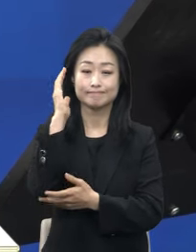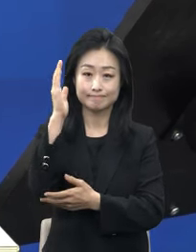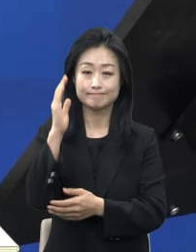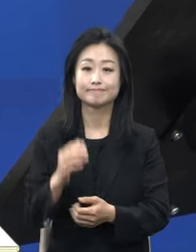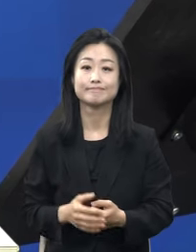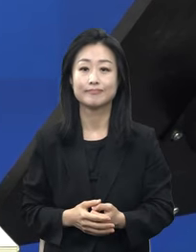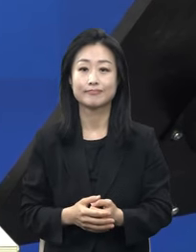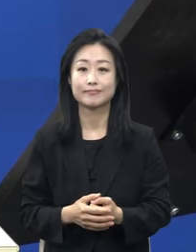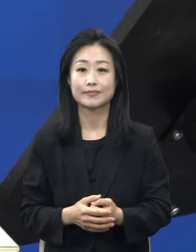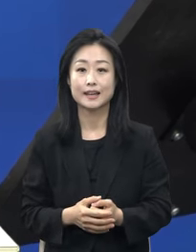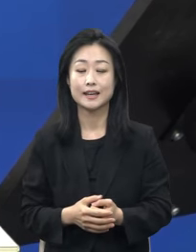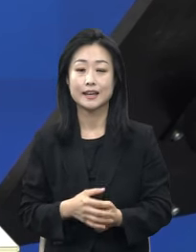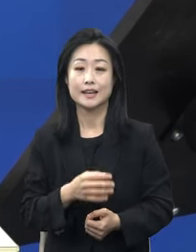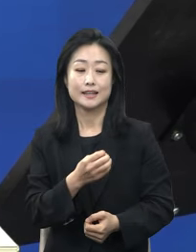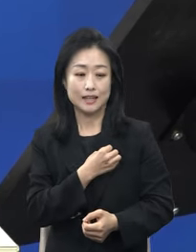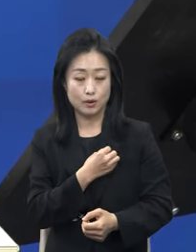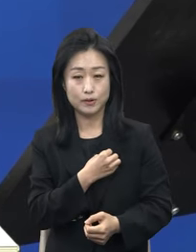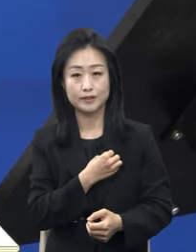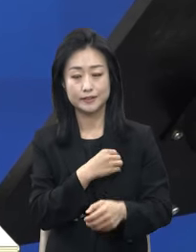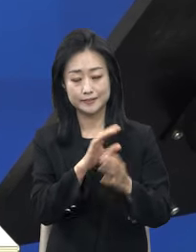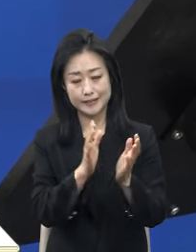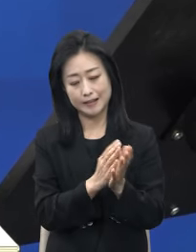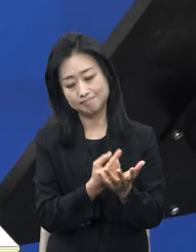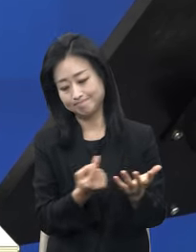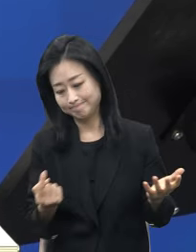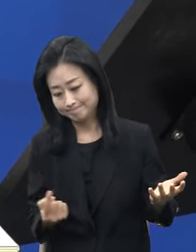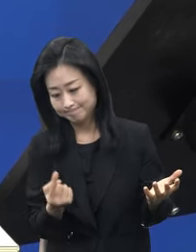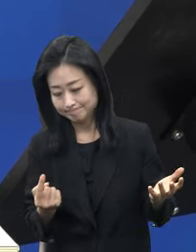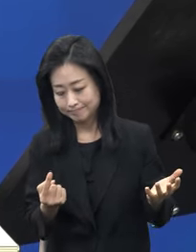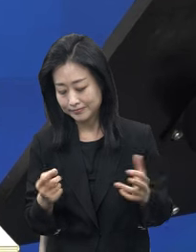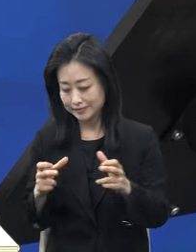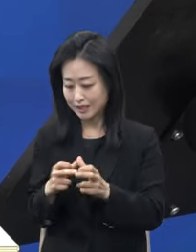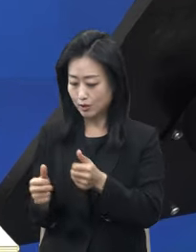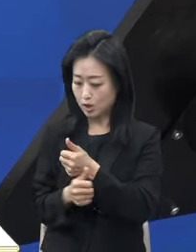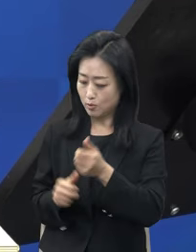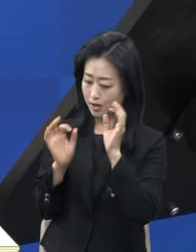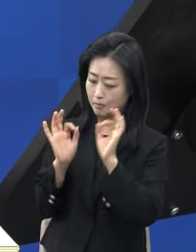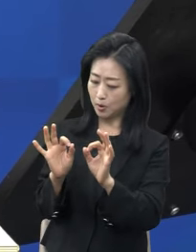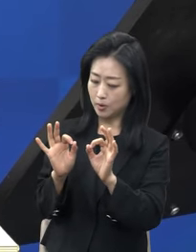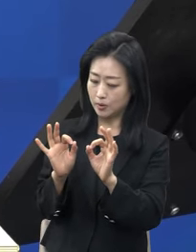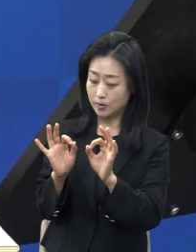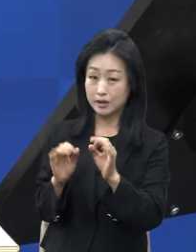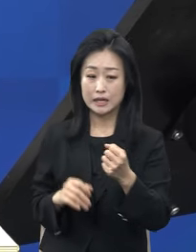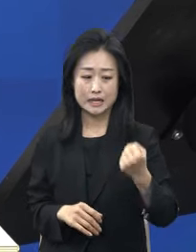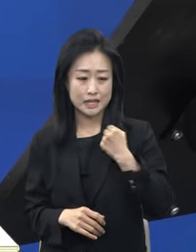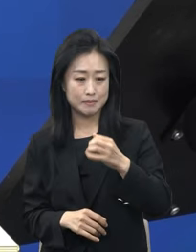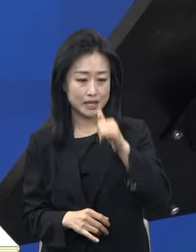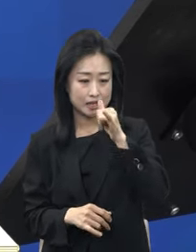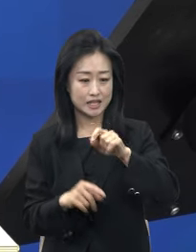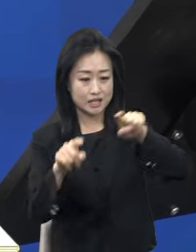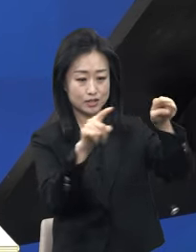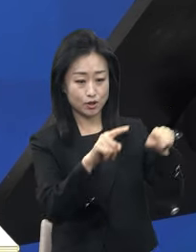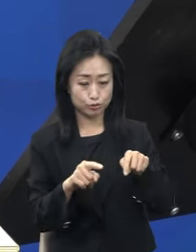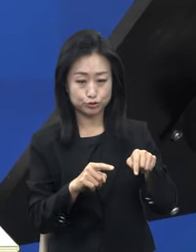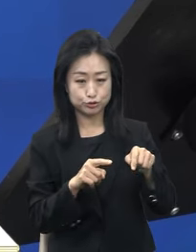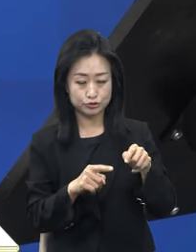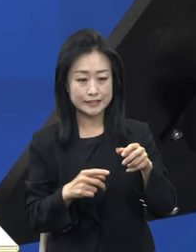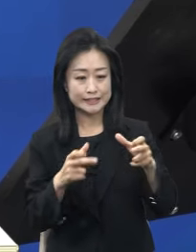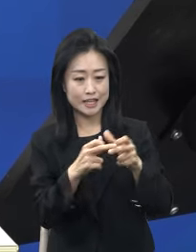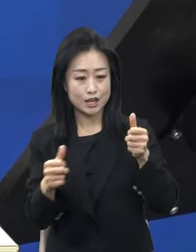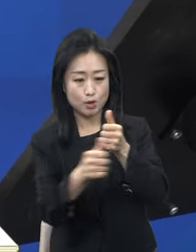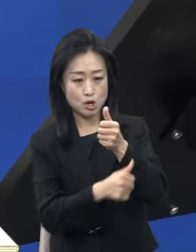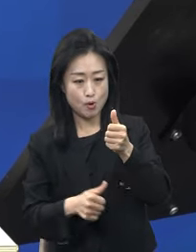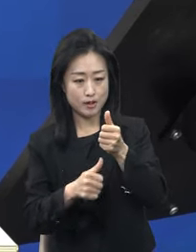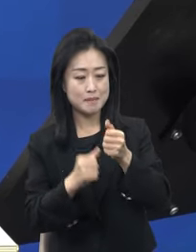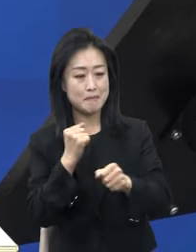동지들이 떠날 만큼 당내에서 소외받는 장애인위원회를 보면서 힘있고 강한 전국 장애인위원회를 만들고자 이